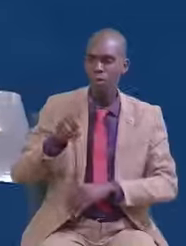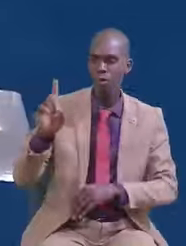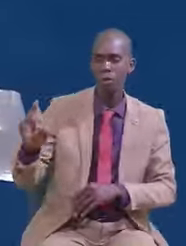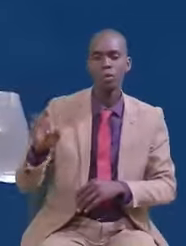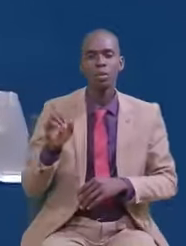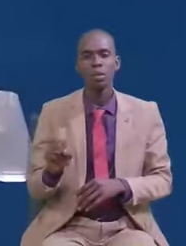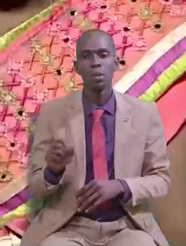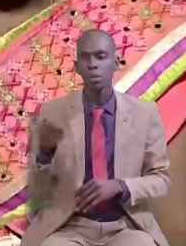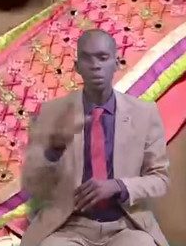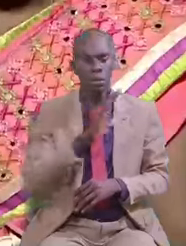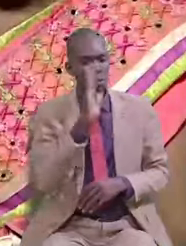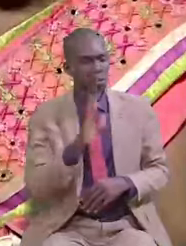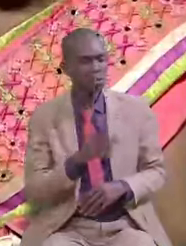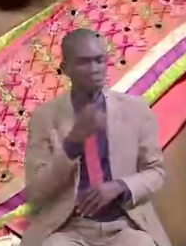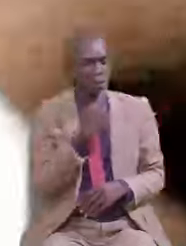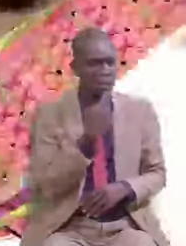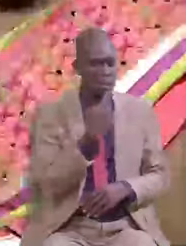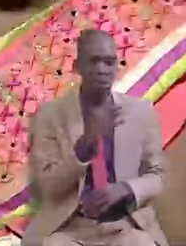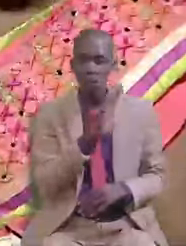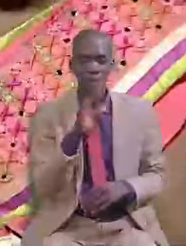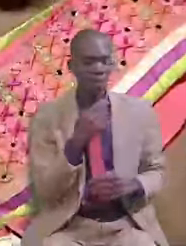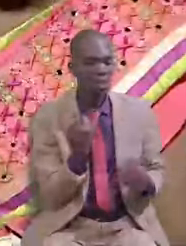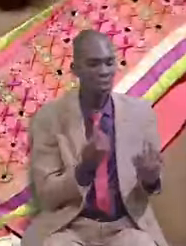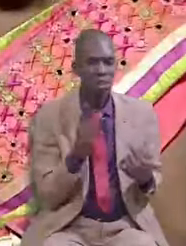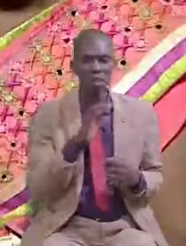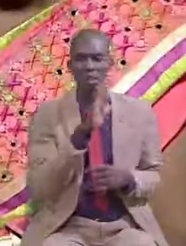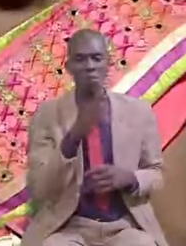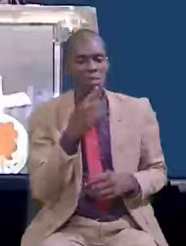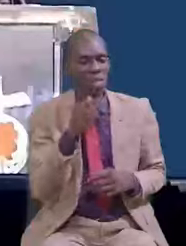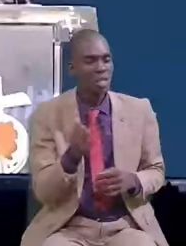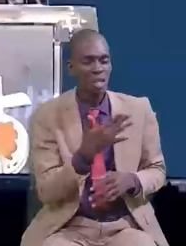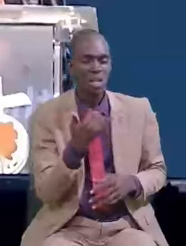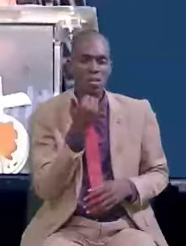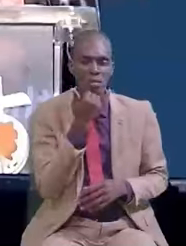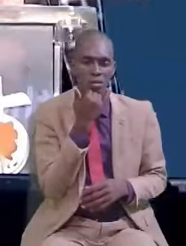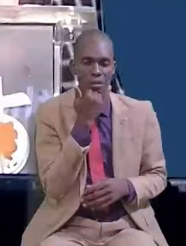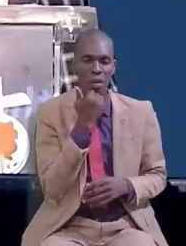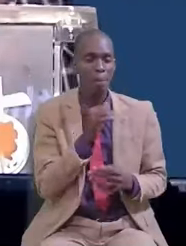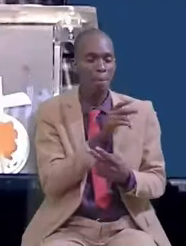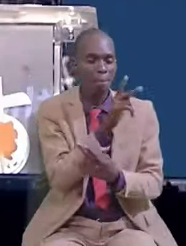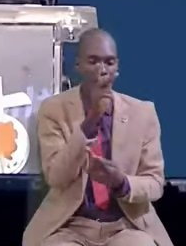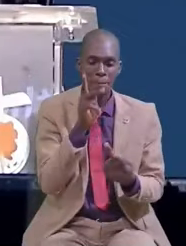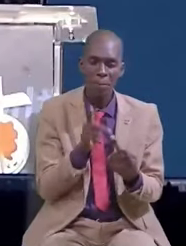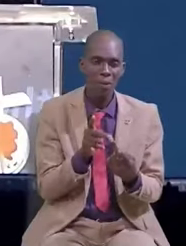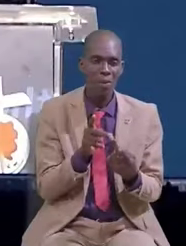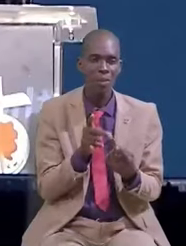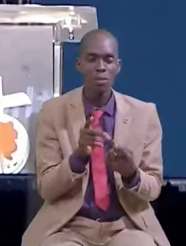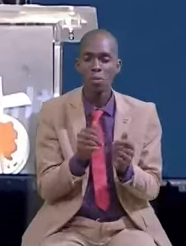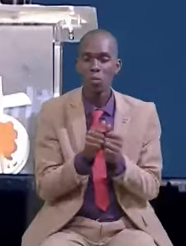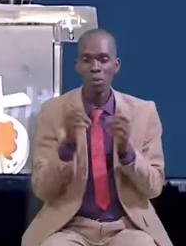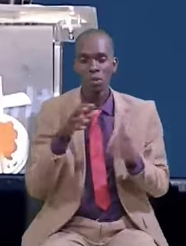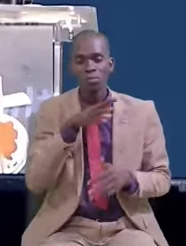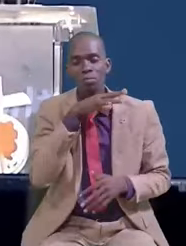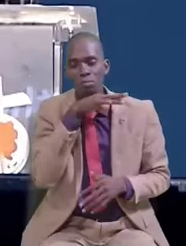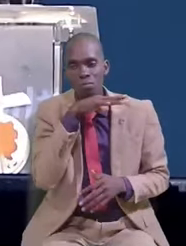péché. Il n'avait rien dit de mauvais. Il est parfait. Il est sans tâche. Il